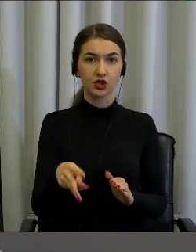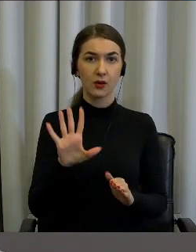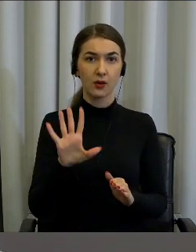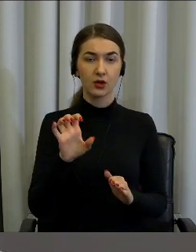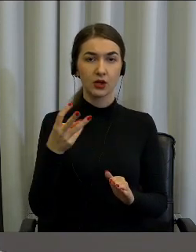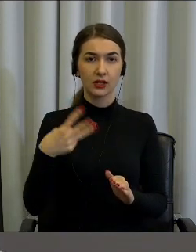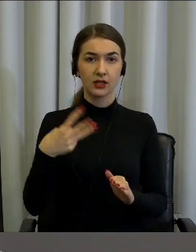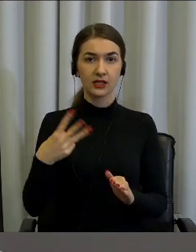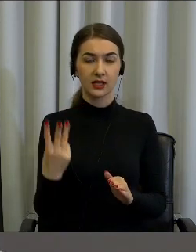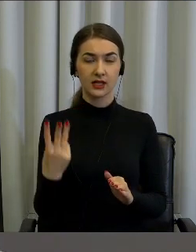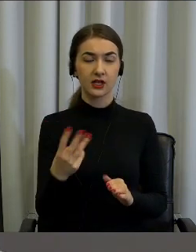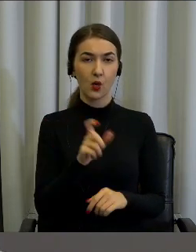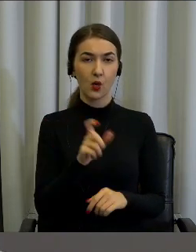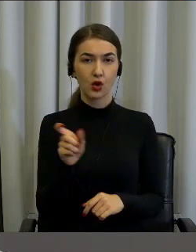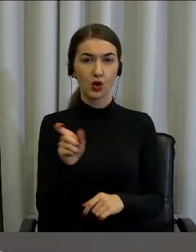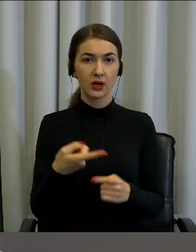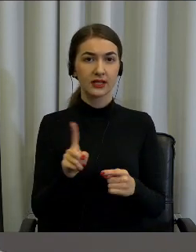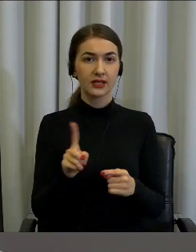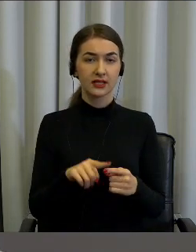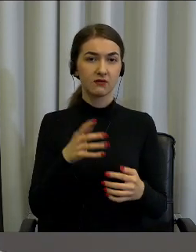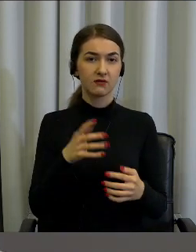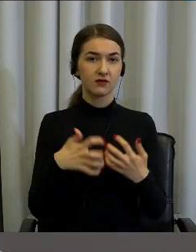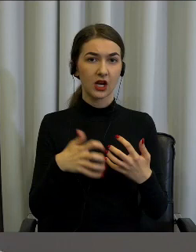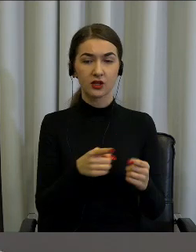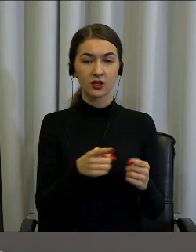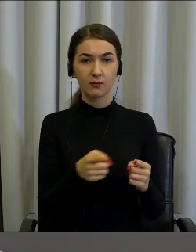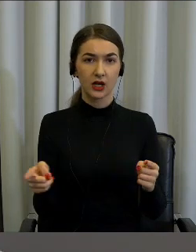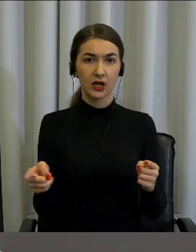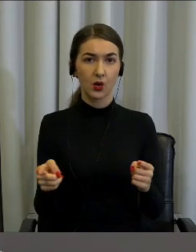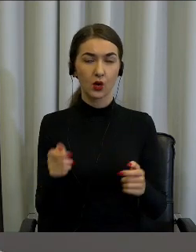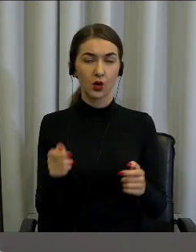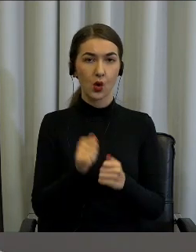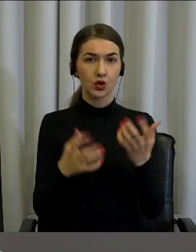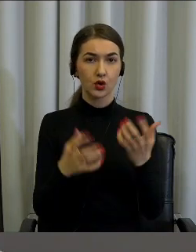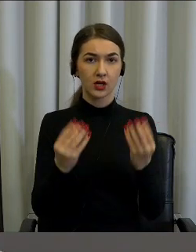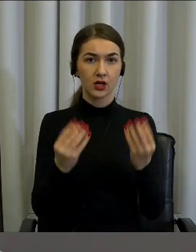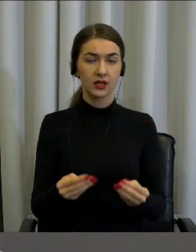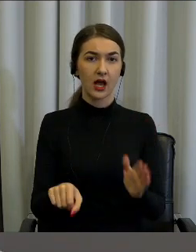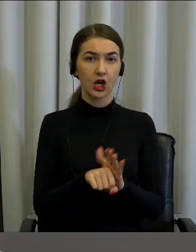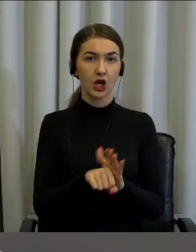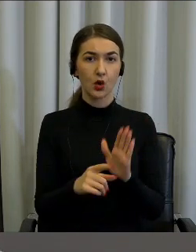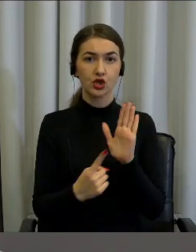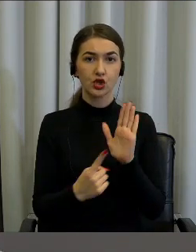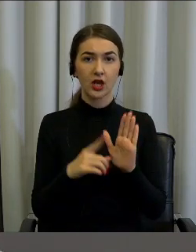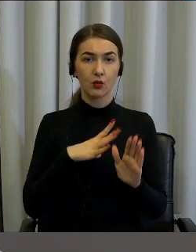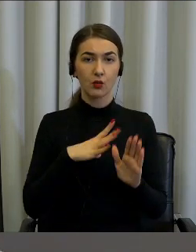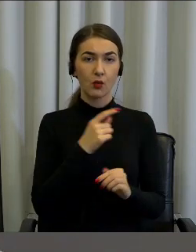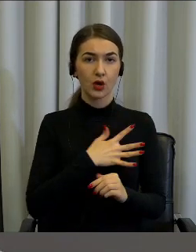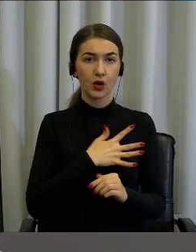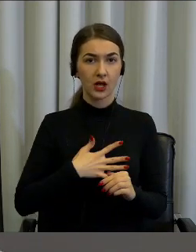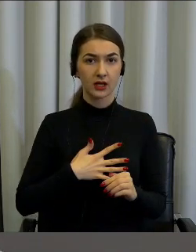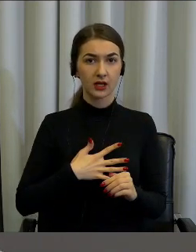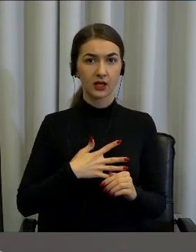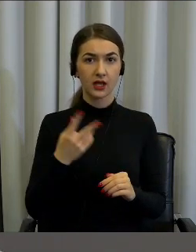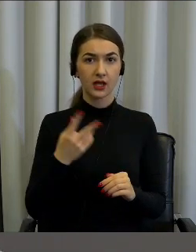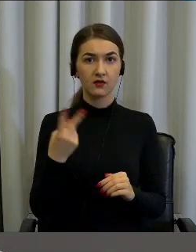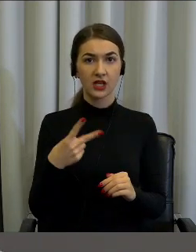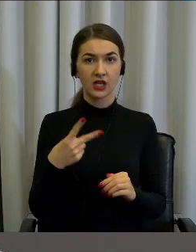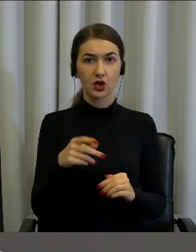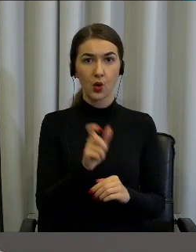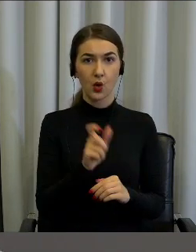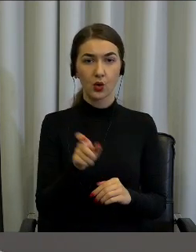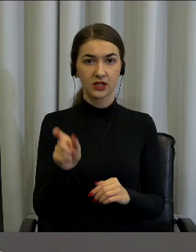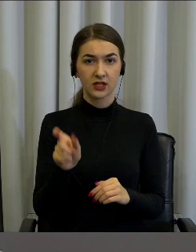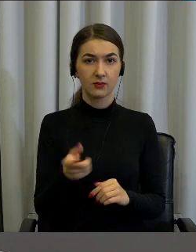особи а це означає що в середньому за цей період кожного дня гинуло шестеро та було поранено дтеро осіб